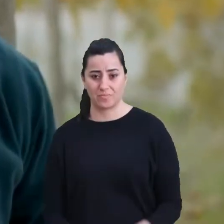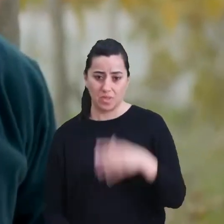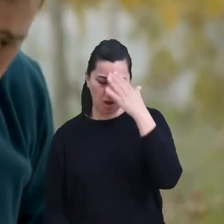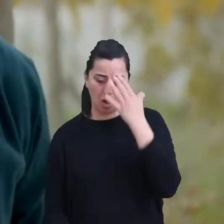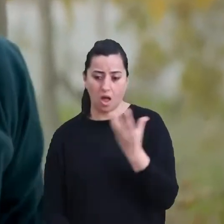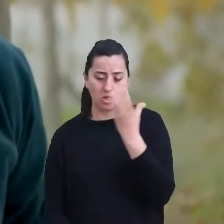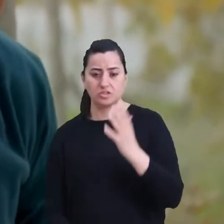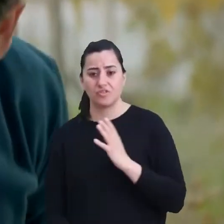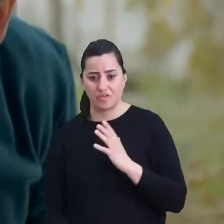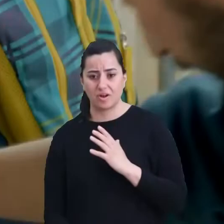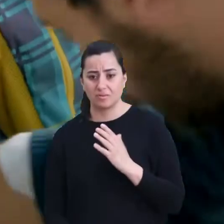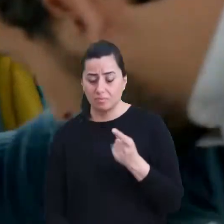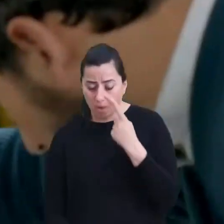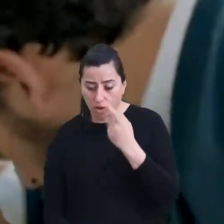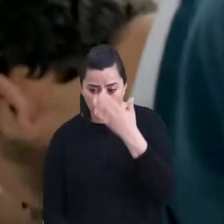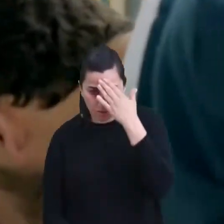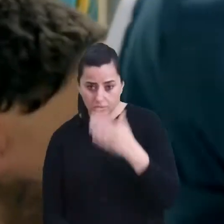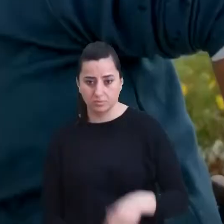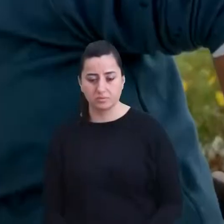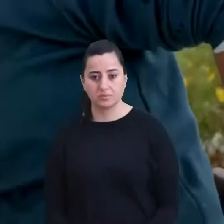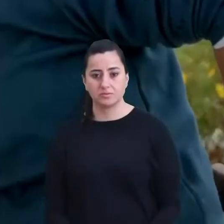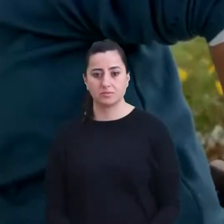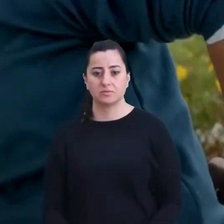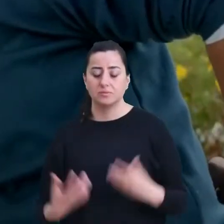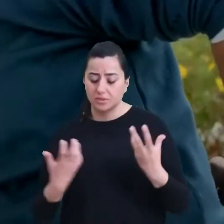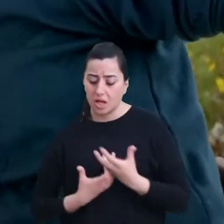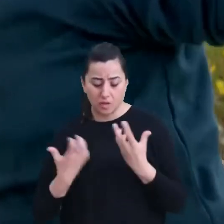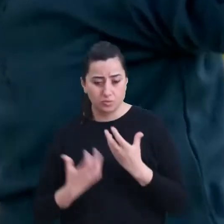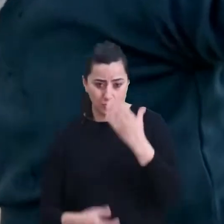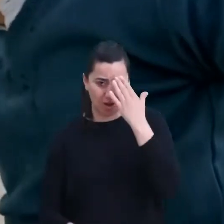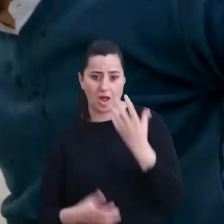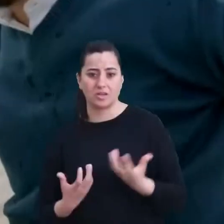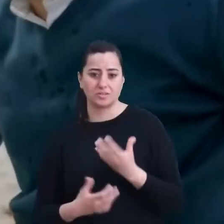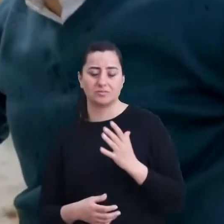Ateşim var bana. Ateşim var ben. Elini tutup alnına koydu. Cayır cayır baksana.